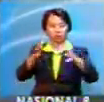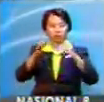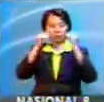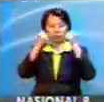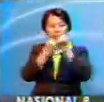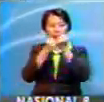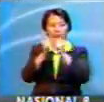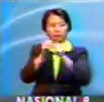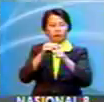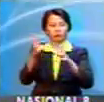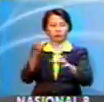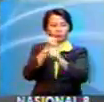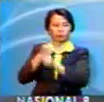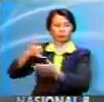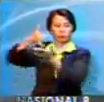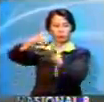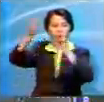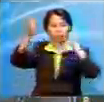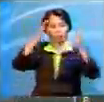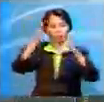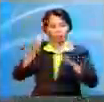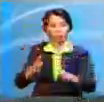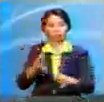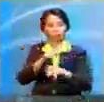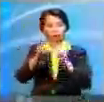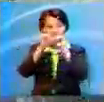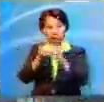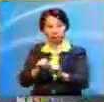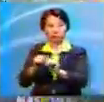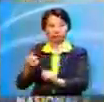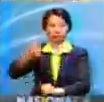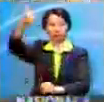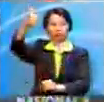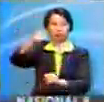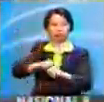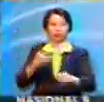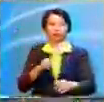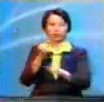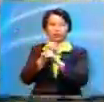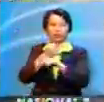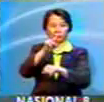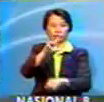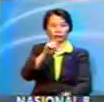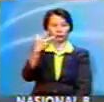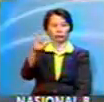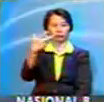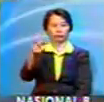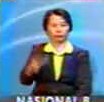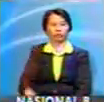Gajah akan menjulang Piala Malaysia sekaligus mengekalkan kejuaraan yang dimenangi pada